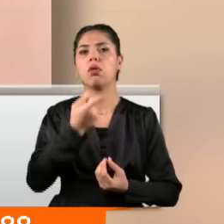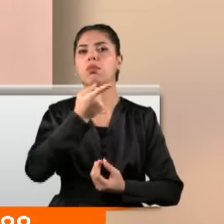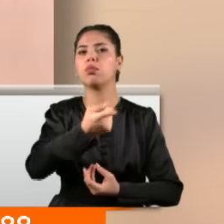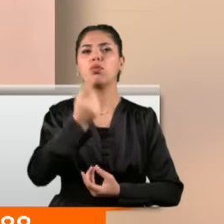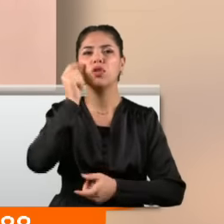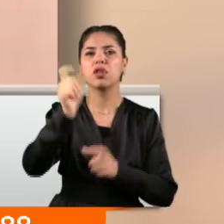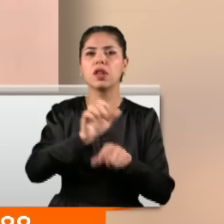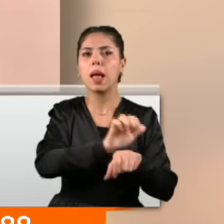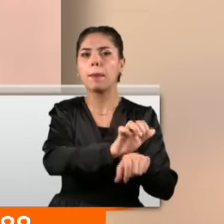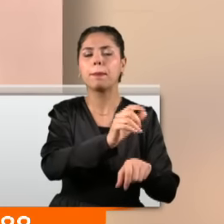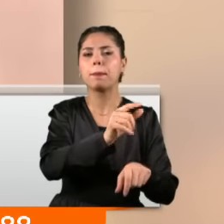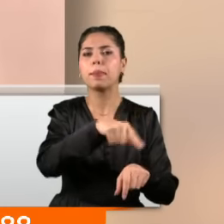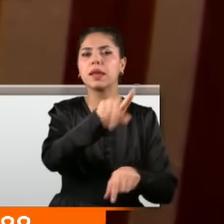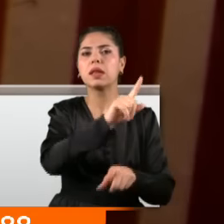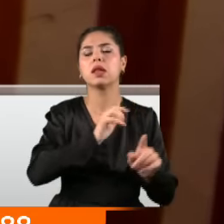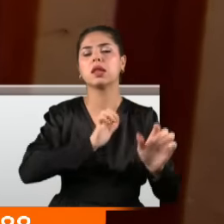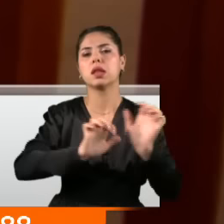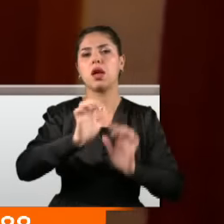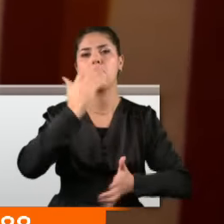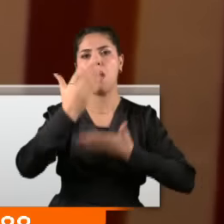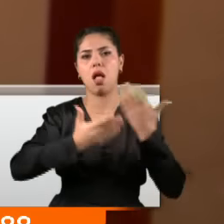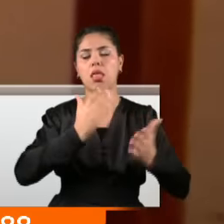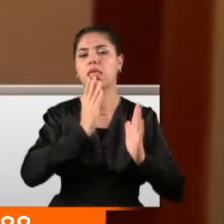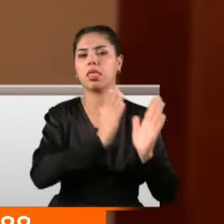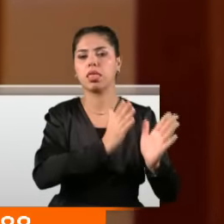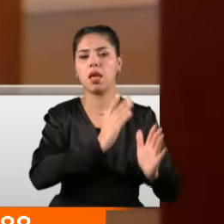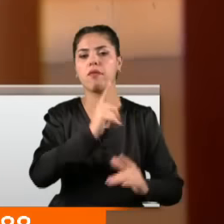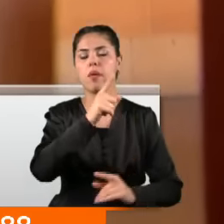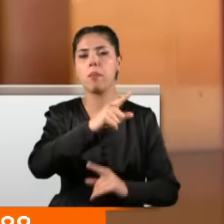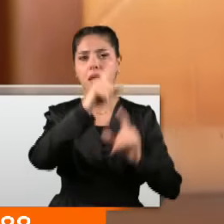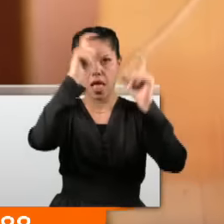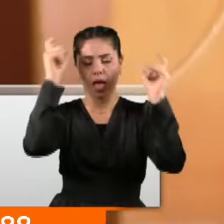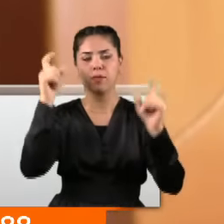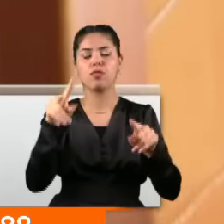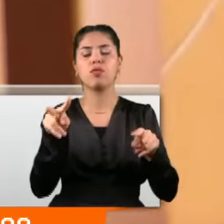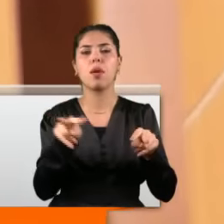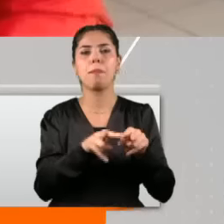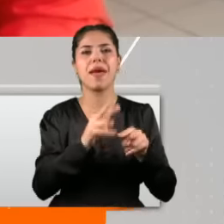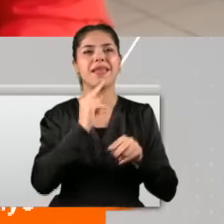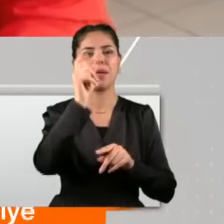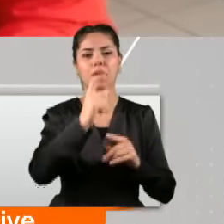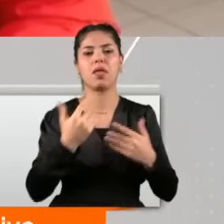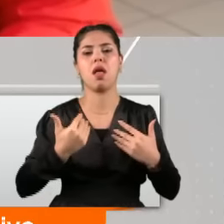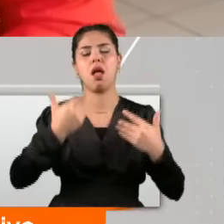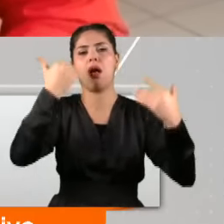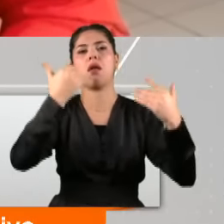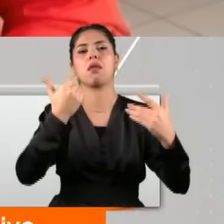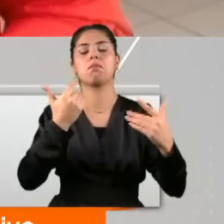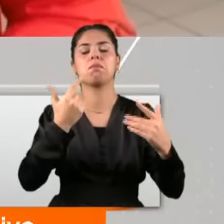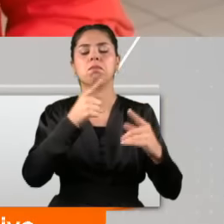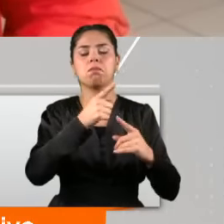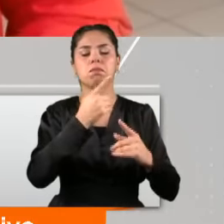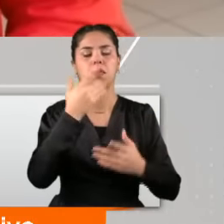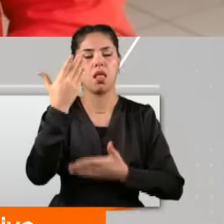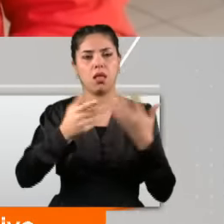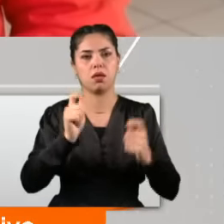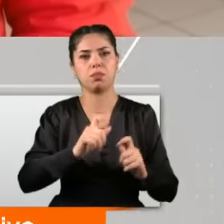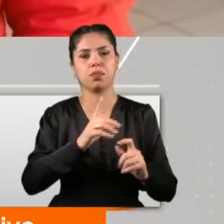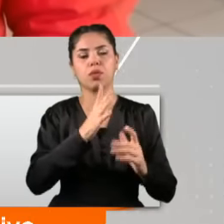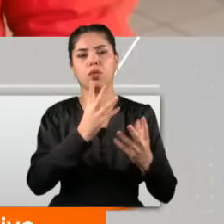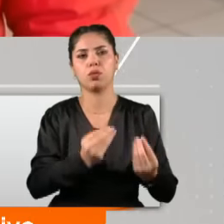etti. İddianamede birçok tape kaydı bulunan hemşire Mehtap Sayar hakim karşısındaydı. Mahkeme başkanı hemşire Mehtap Sayar'a